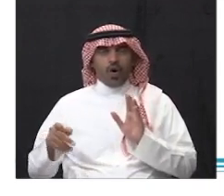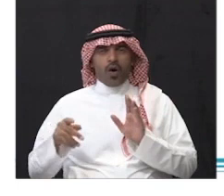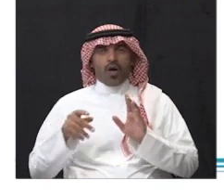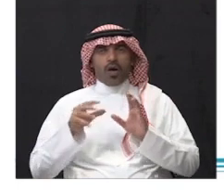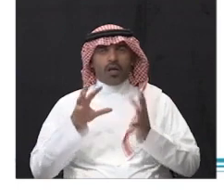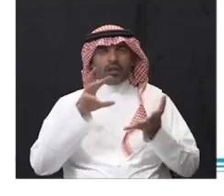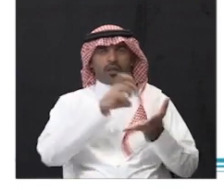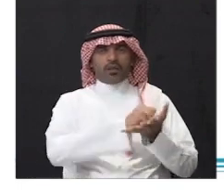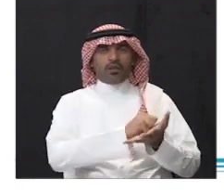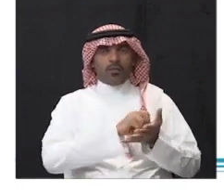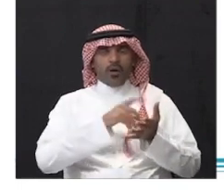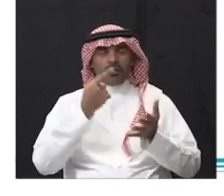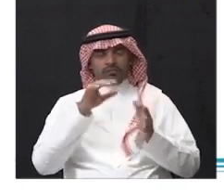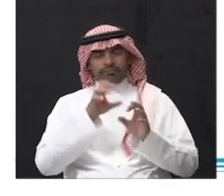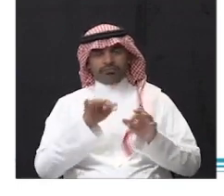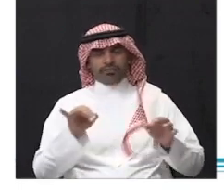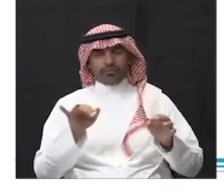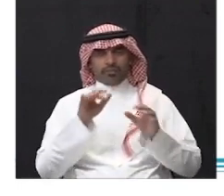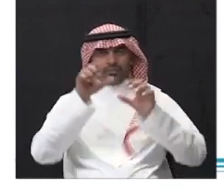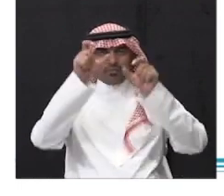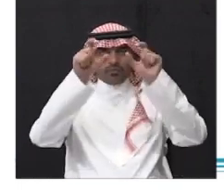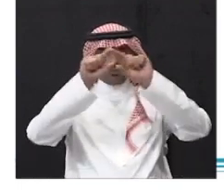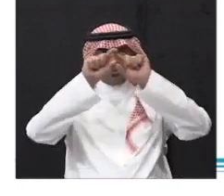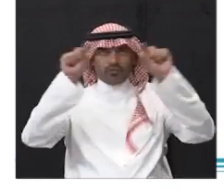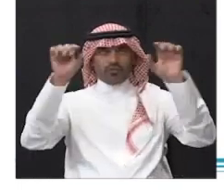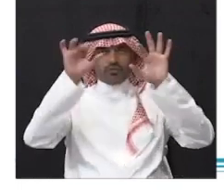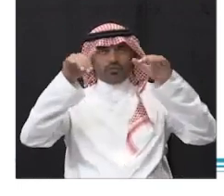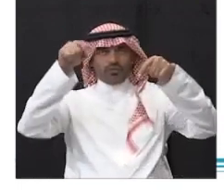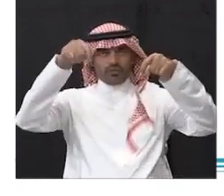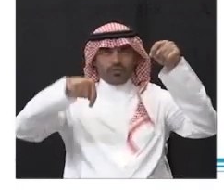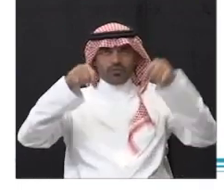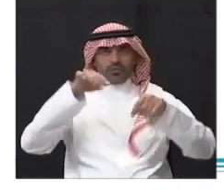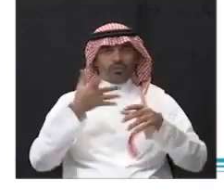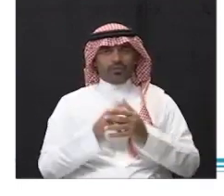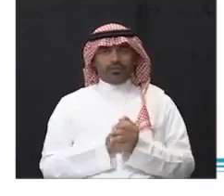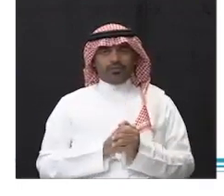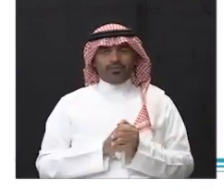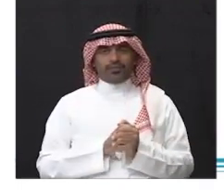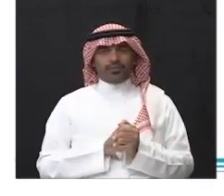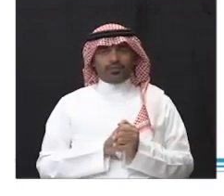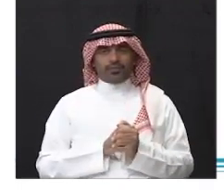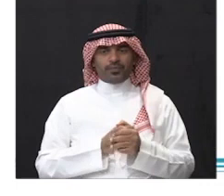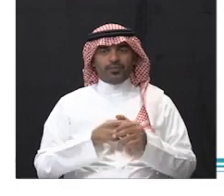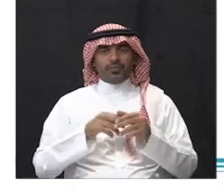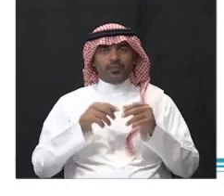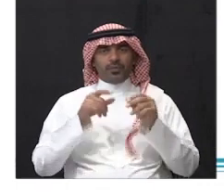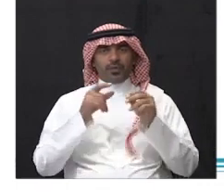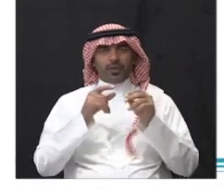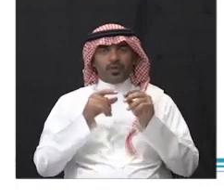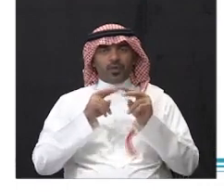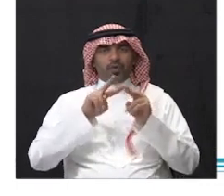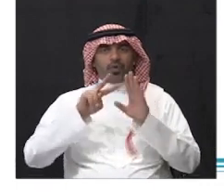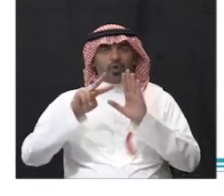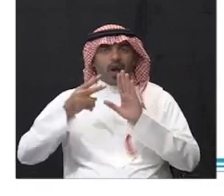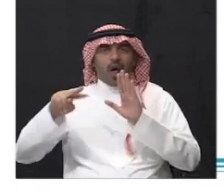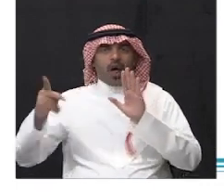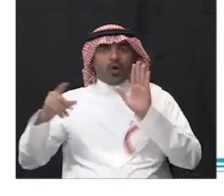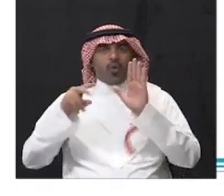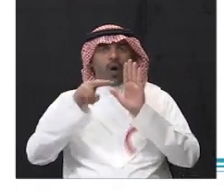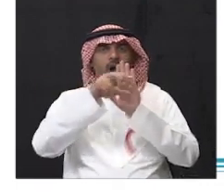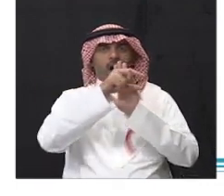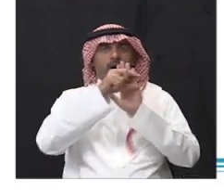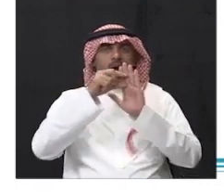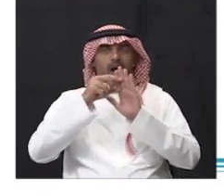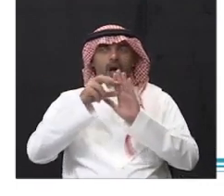نلاحظ، أولا الاستعمار الاستيطاني، ثانيا الاستعمار العسكري،